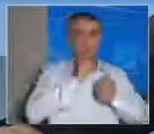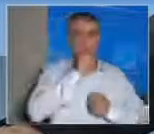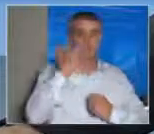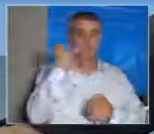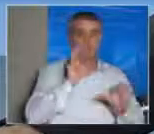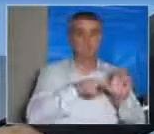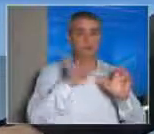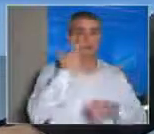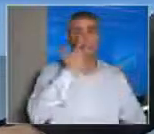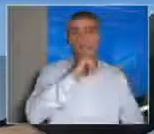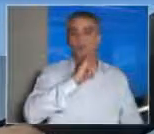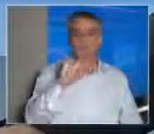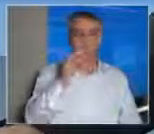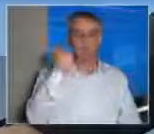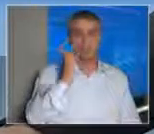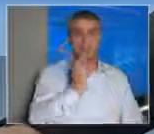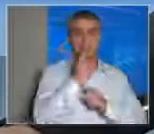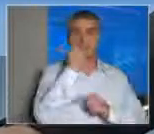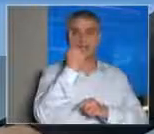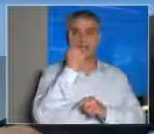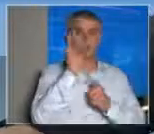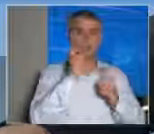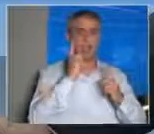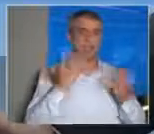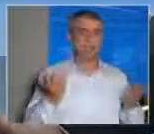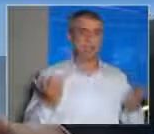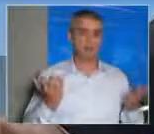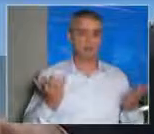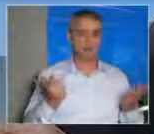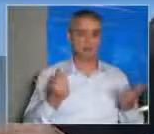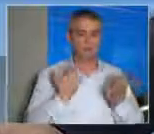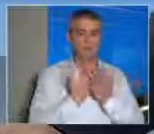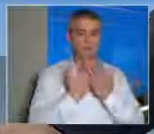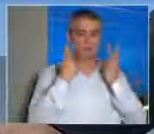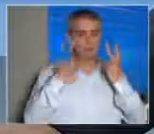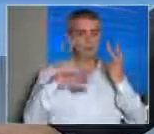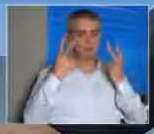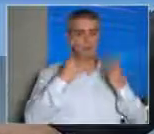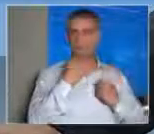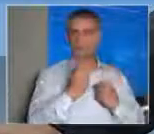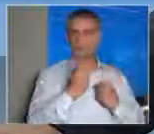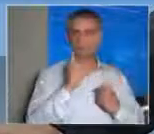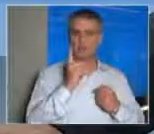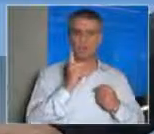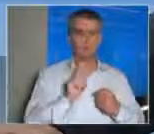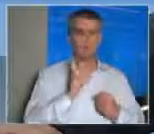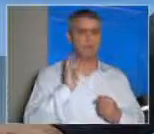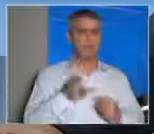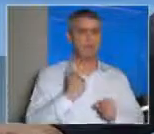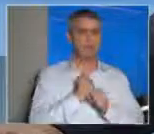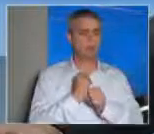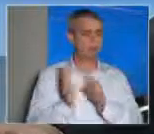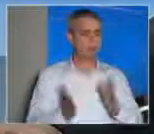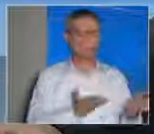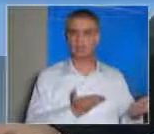הם השתתפו בו לפני 30 שנה, כן, היה רגע כזה, אבל זה פשוט עובדות חשובות שאני מוצא נכון להגיד. לא, אבל מי יכול לעשות